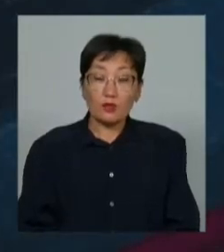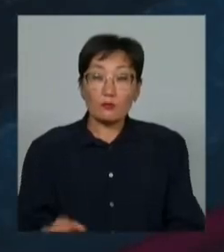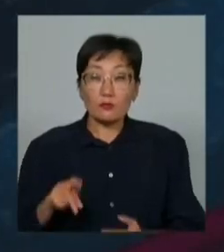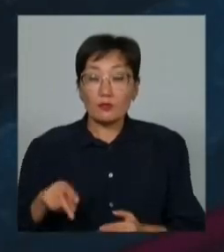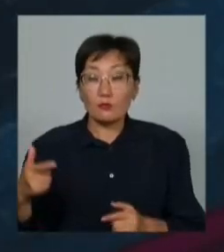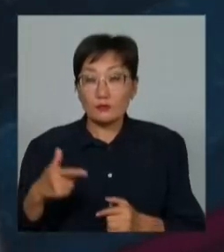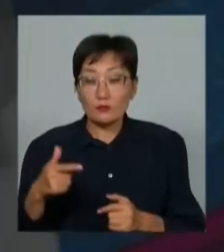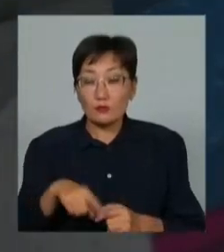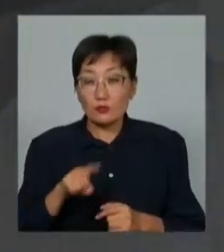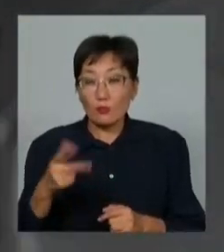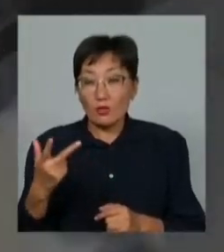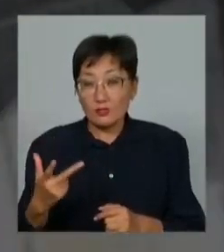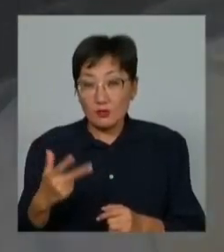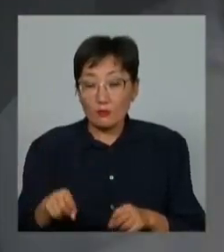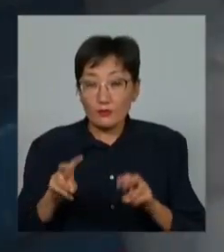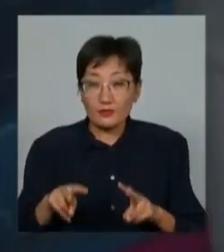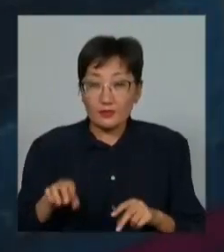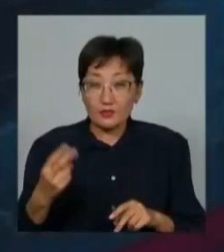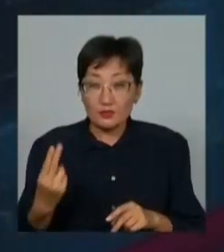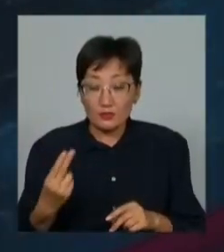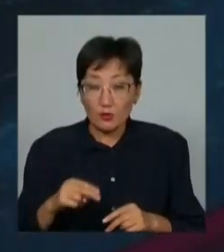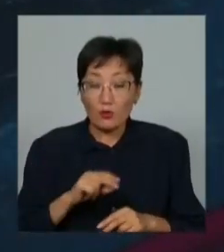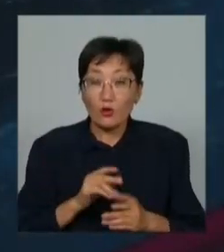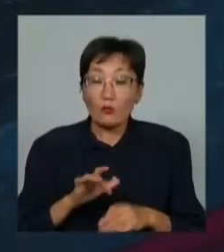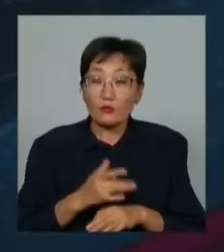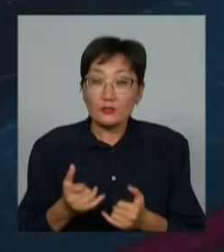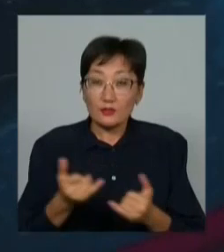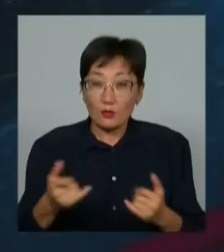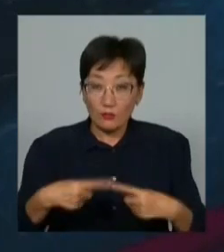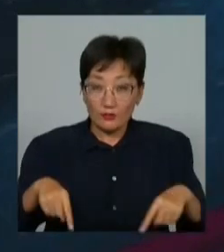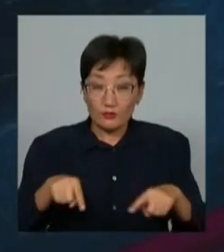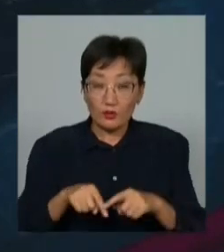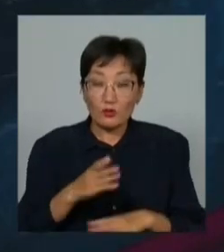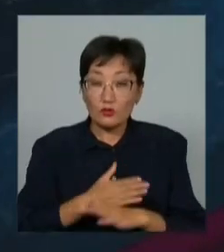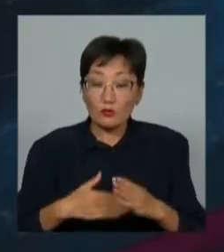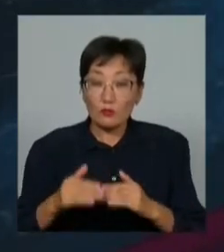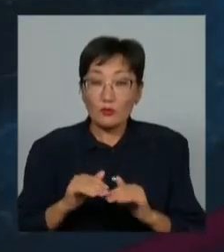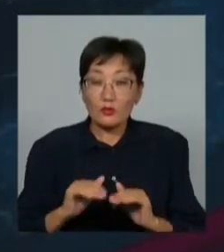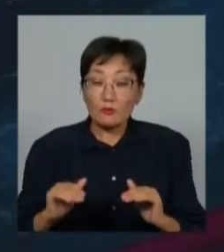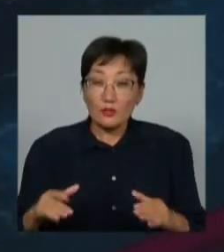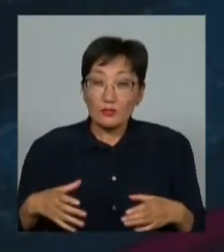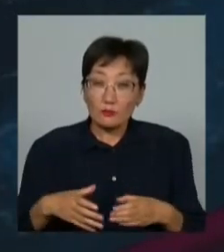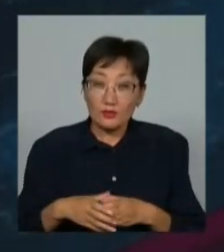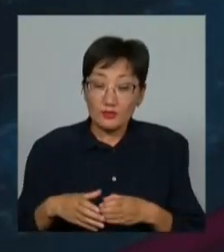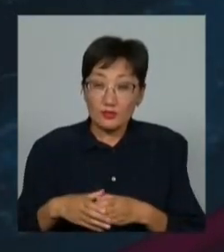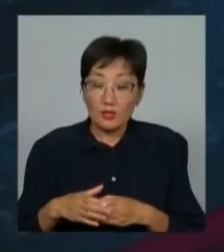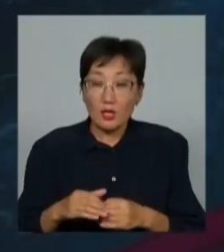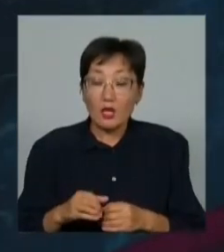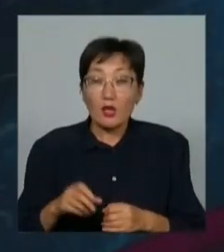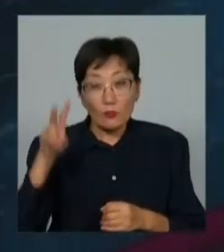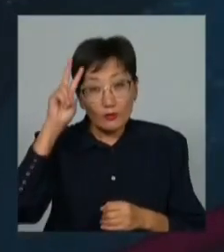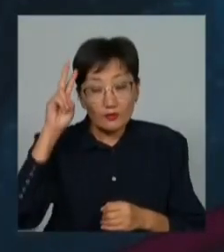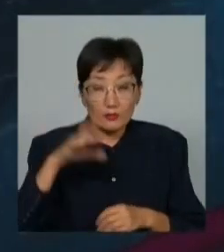Ал Атырауда нөмірі 3-ші арнаулы әлеуметтік қызметтер көрсету орталығында мүмкіндігі шектеулі топтағы балалардың